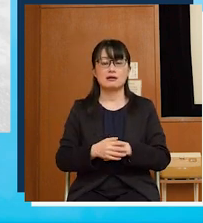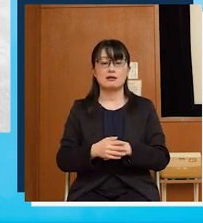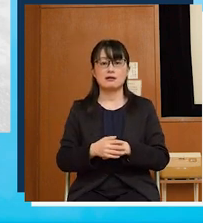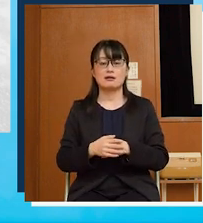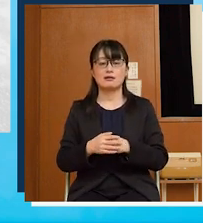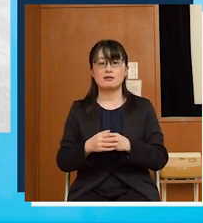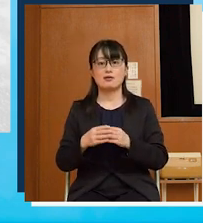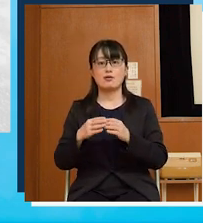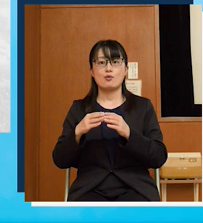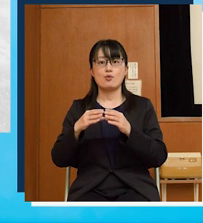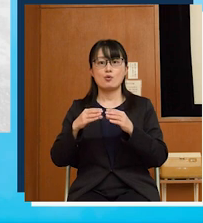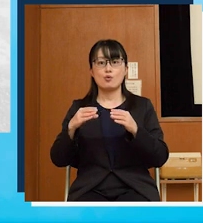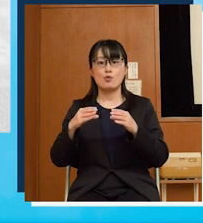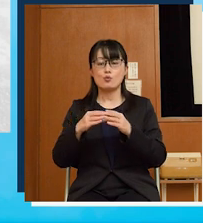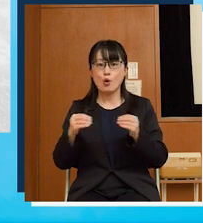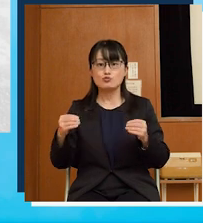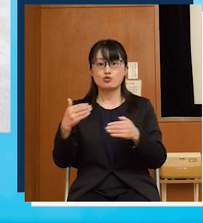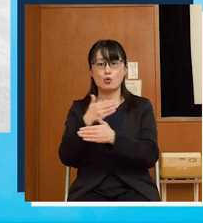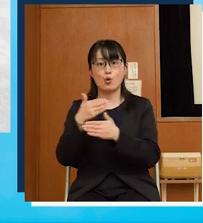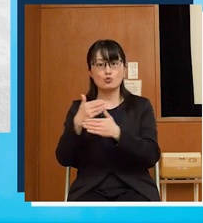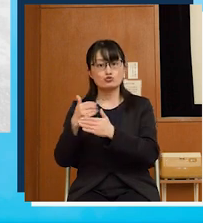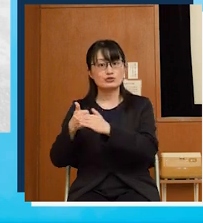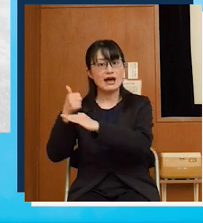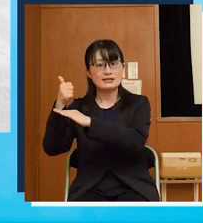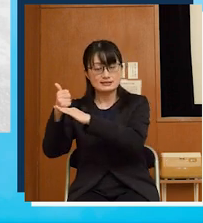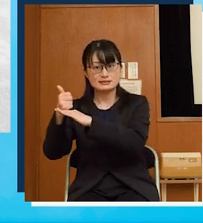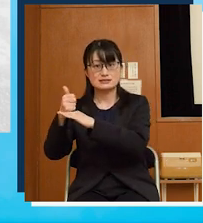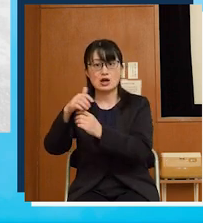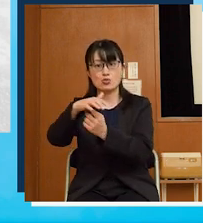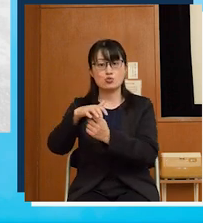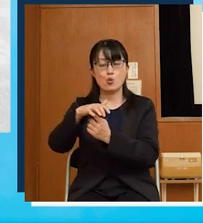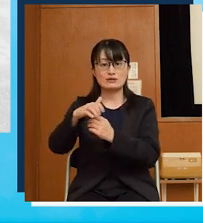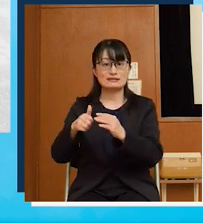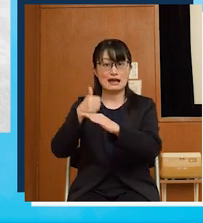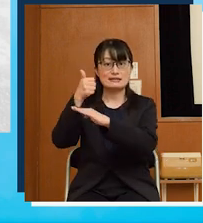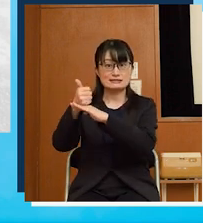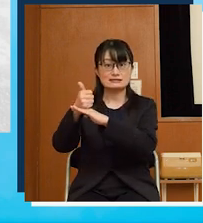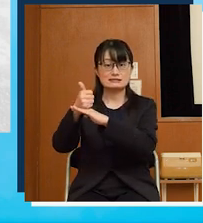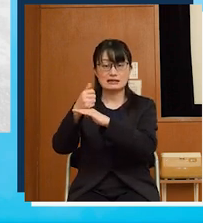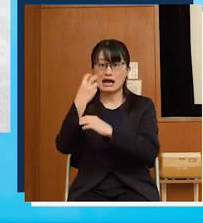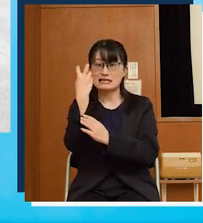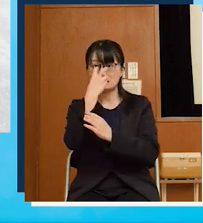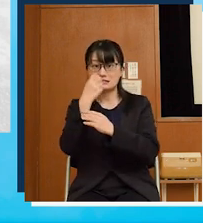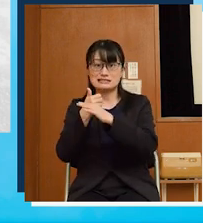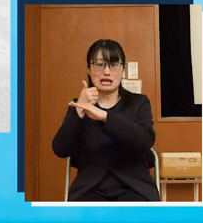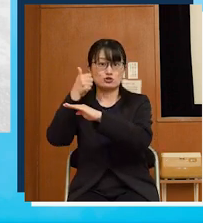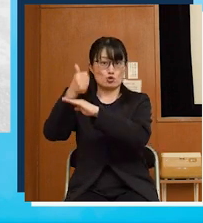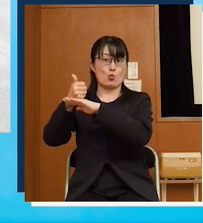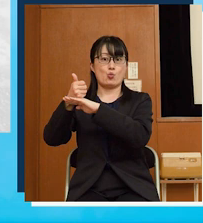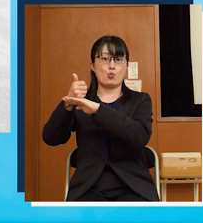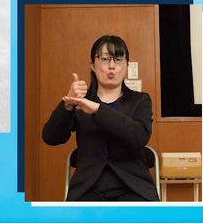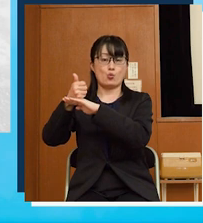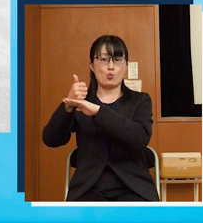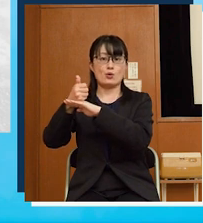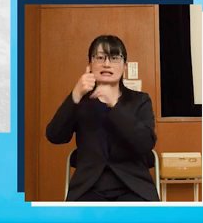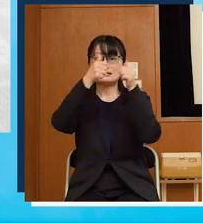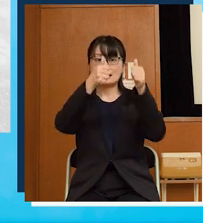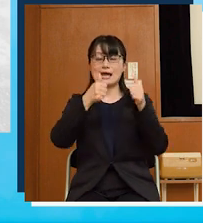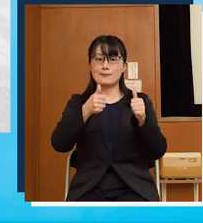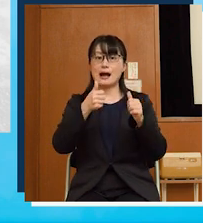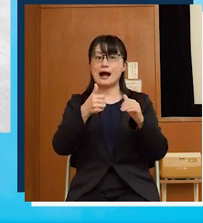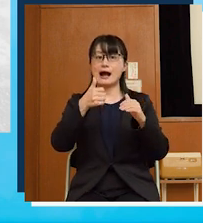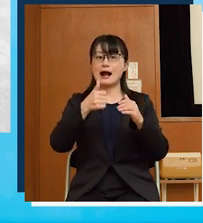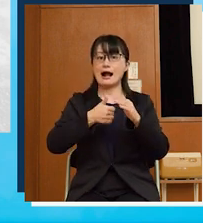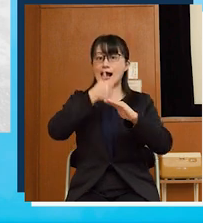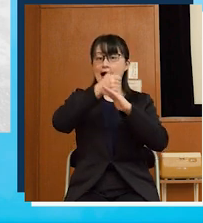である国土交通大臣であるとか農林隊大臣が審査庁つまりま裁判官に似たような役割をしてくれるわけです身内